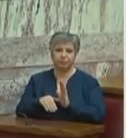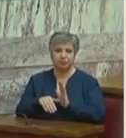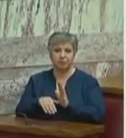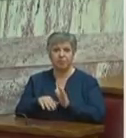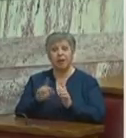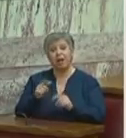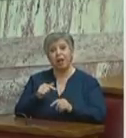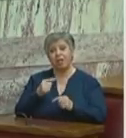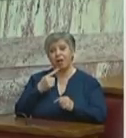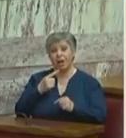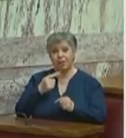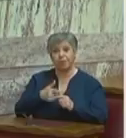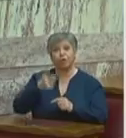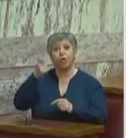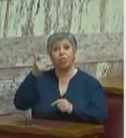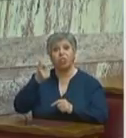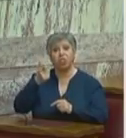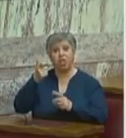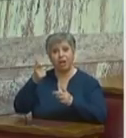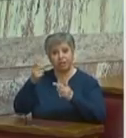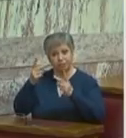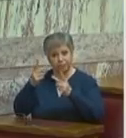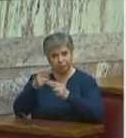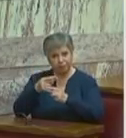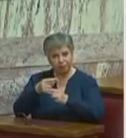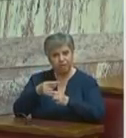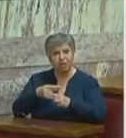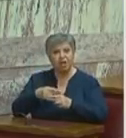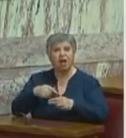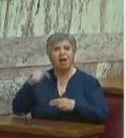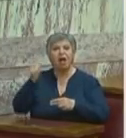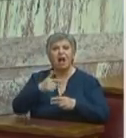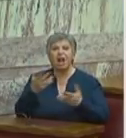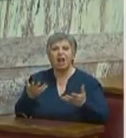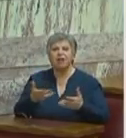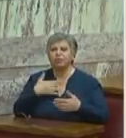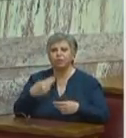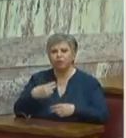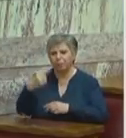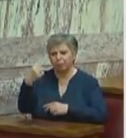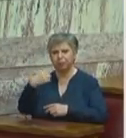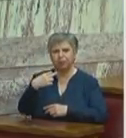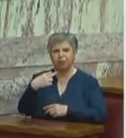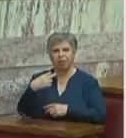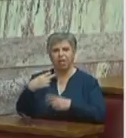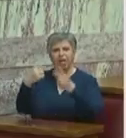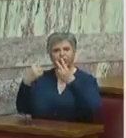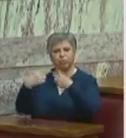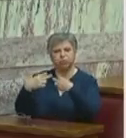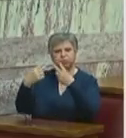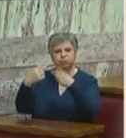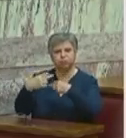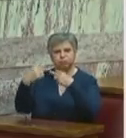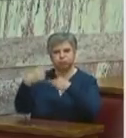δάνειο, να μένουμε σε επιτήρηση, να μένουμε σε αυστηρούς δημοσιονομικούς όρους, να μπαίνουμε σε μια νέα